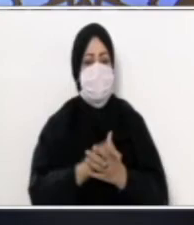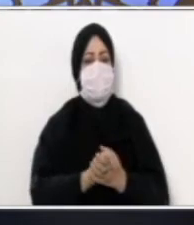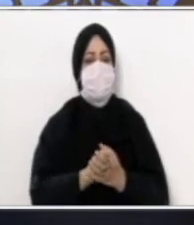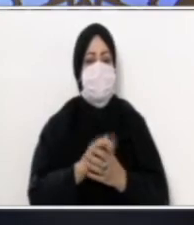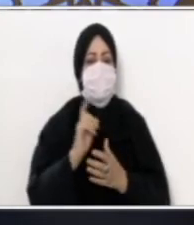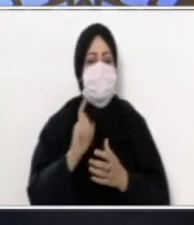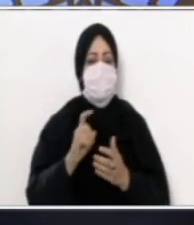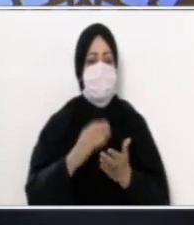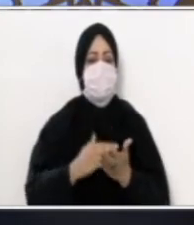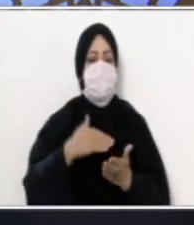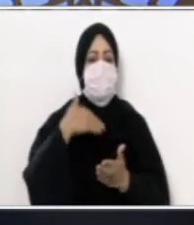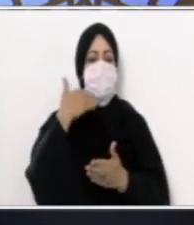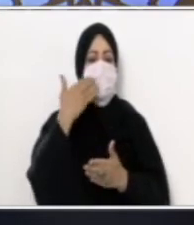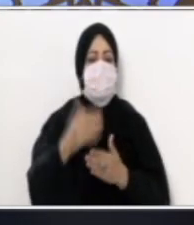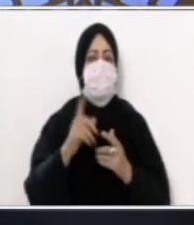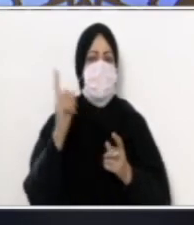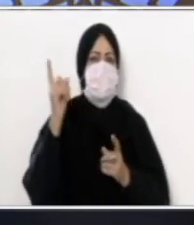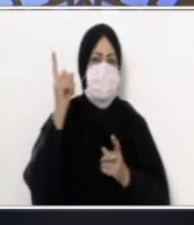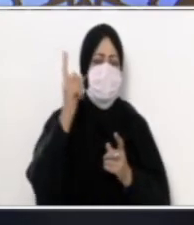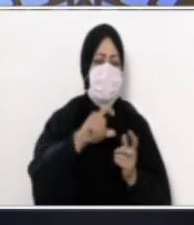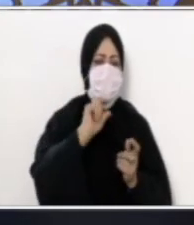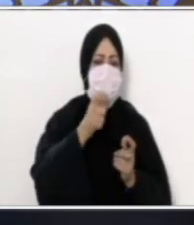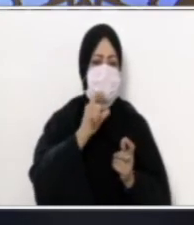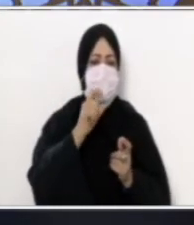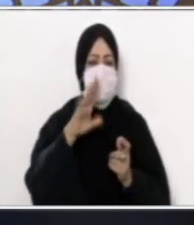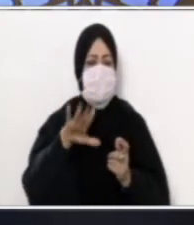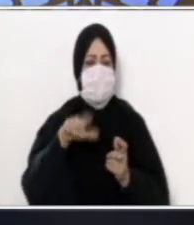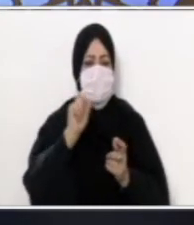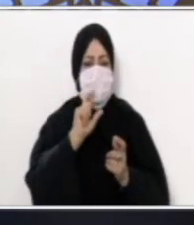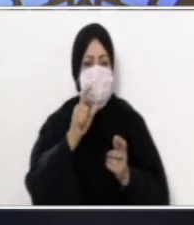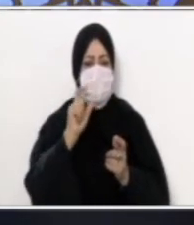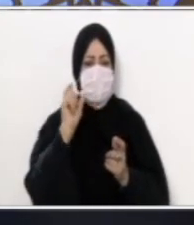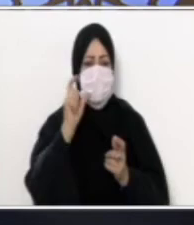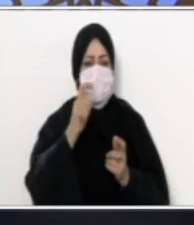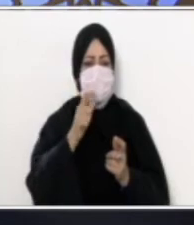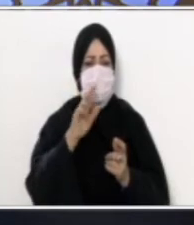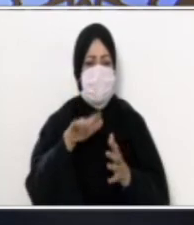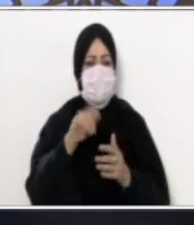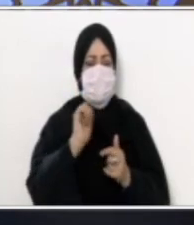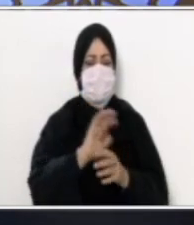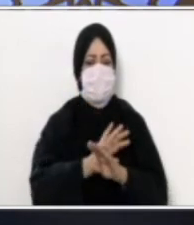وما فيش أعراض يعني الدورة قبل نزولها؟ لا